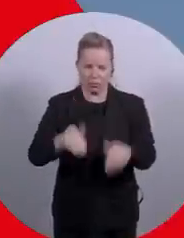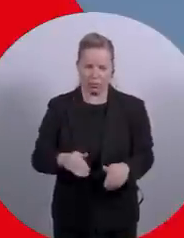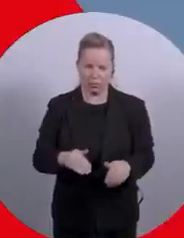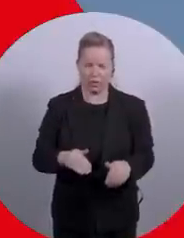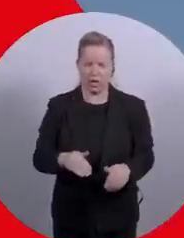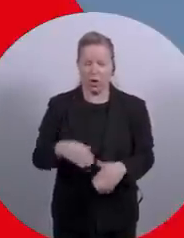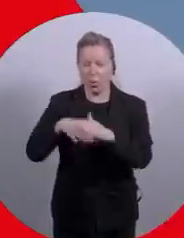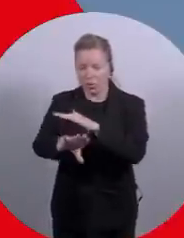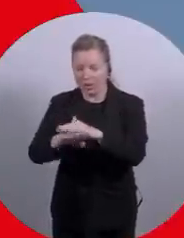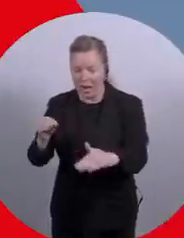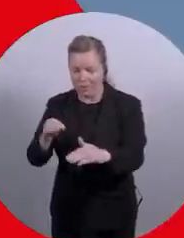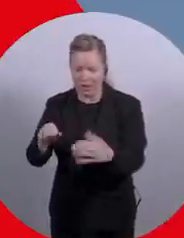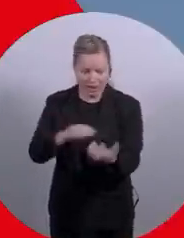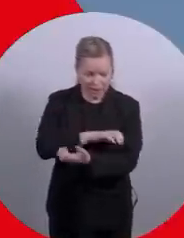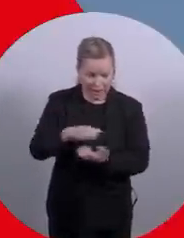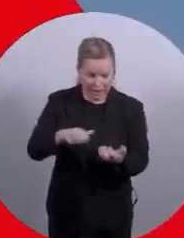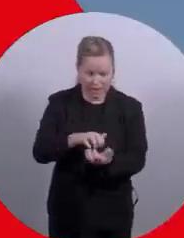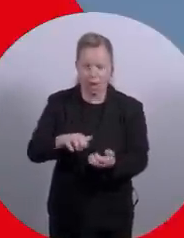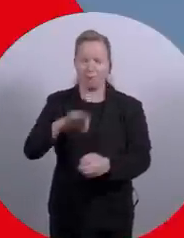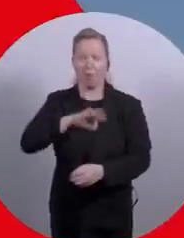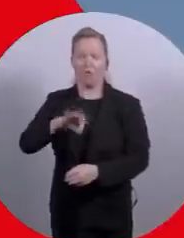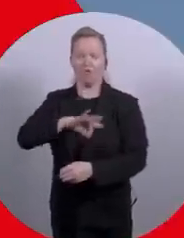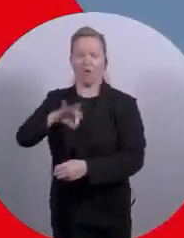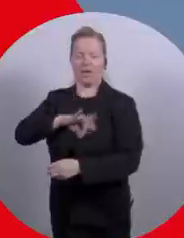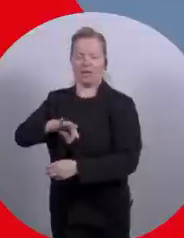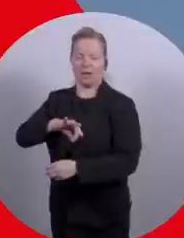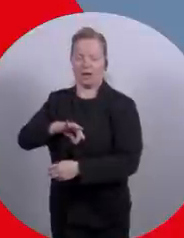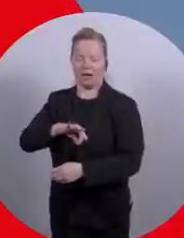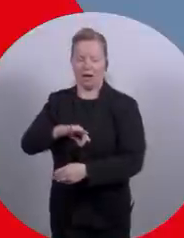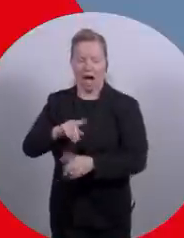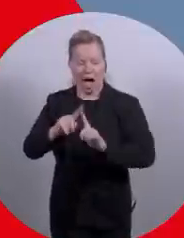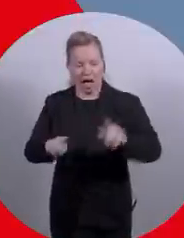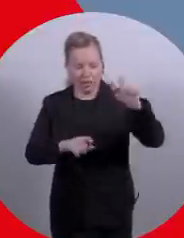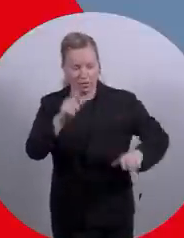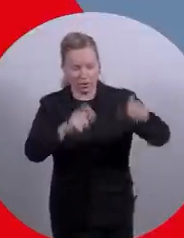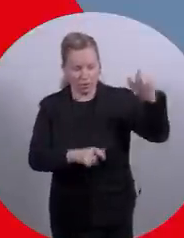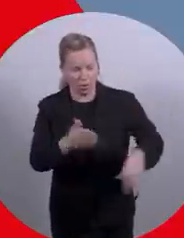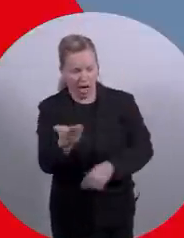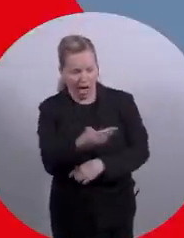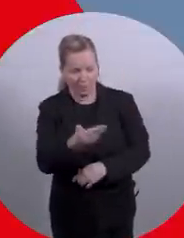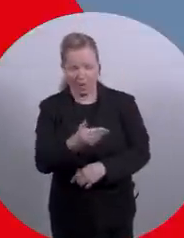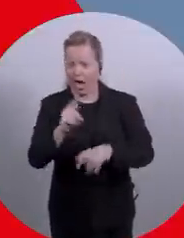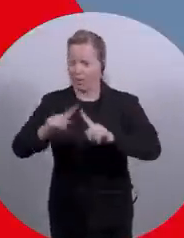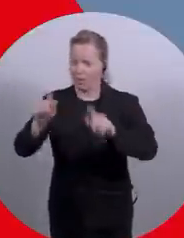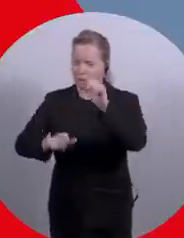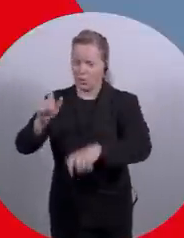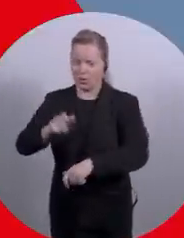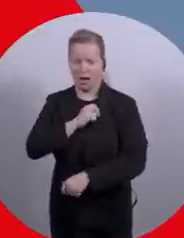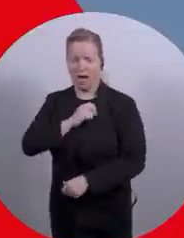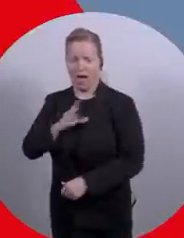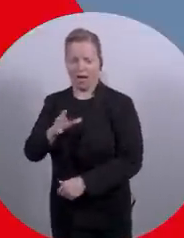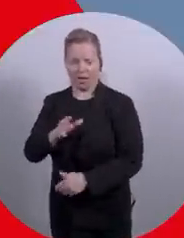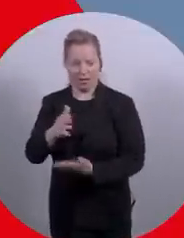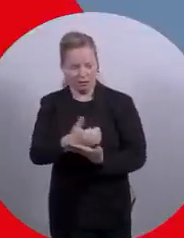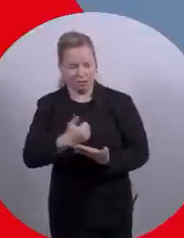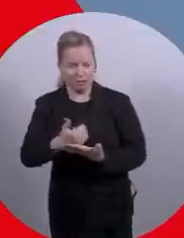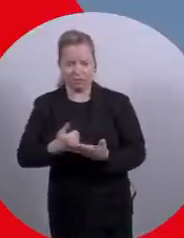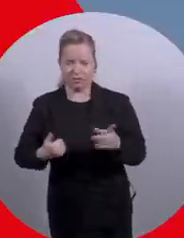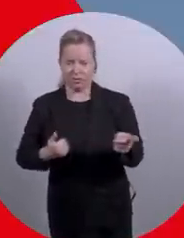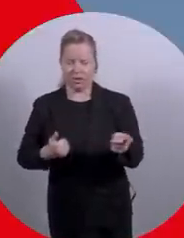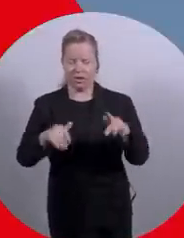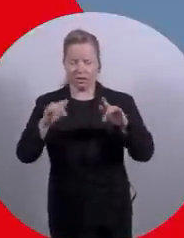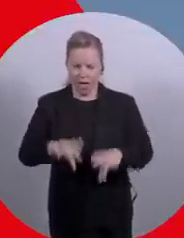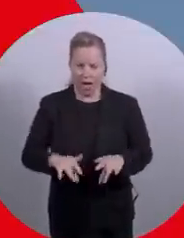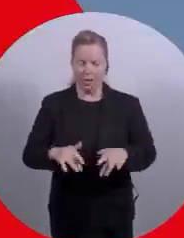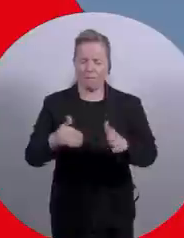Krisen Profite schöpfen können wenn Menschen reich werden aus andere Leute Armut wir müssen eine starke mutige und